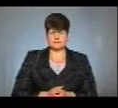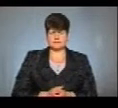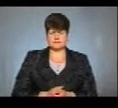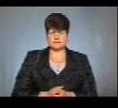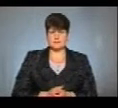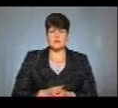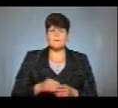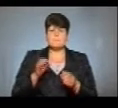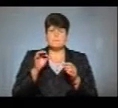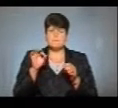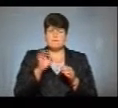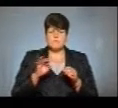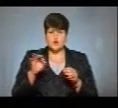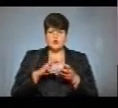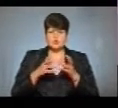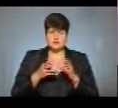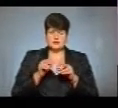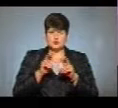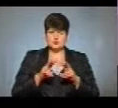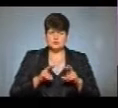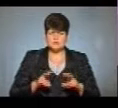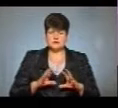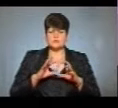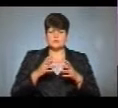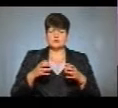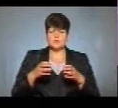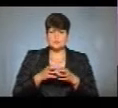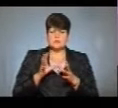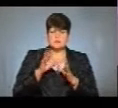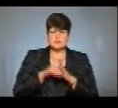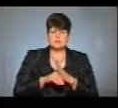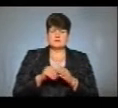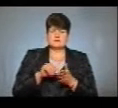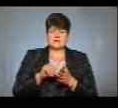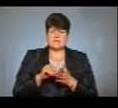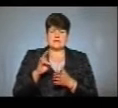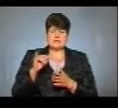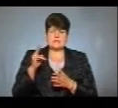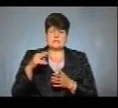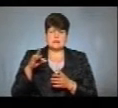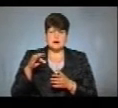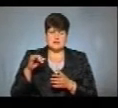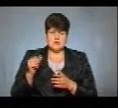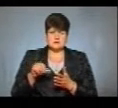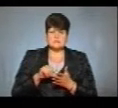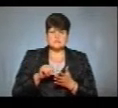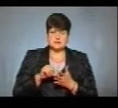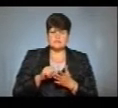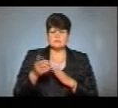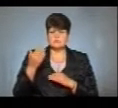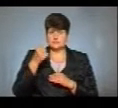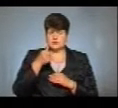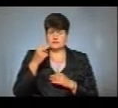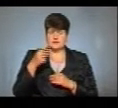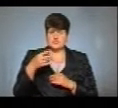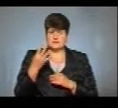Проміжні результати розслідування. Міжнародна слідча група, до складу якої увійшли представники Нідерландів, Малайзії, Бельгії, Австралії та України, представила торік,